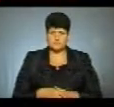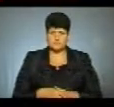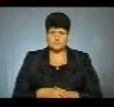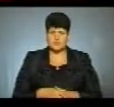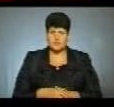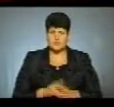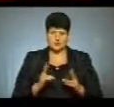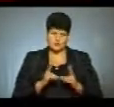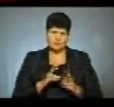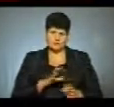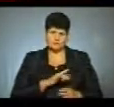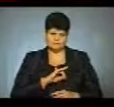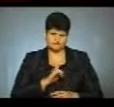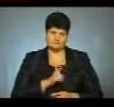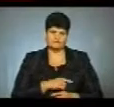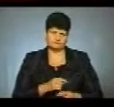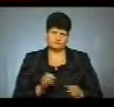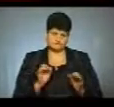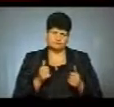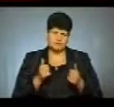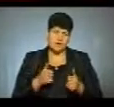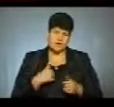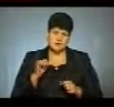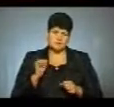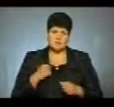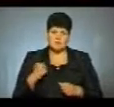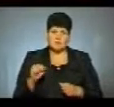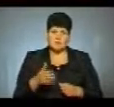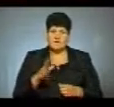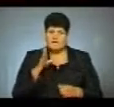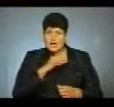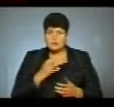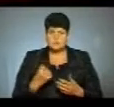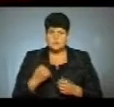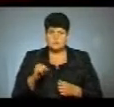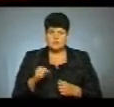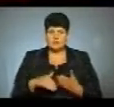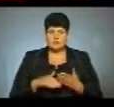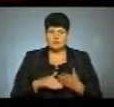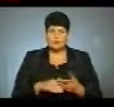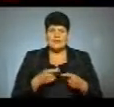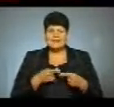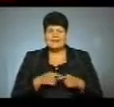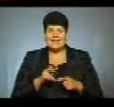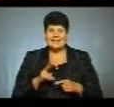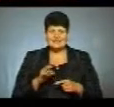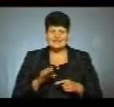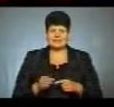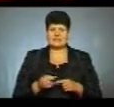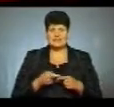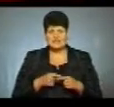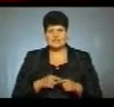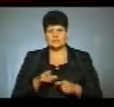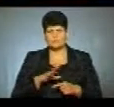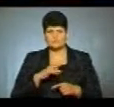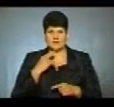Суперник був достойний, але я зміг його перемогти. Вдалося перемогти за допомогою техніки, напевно, був технічніший за